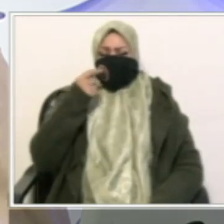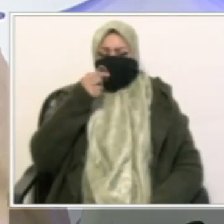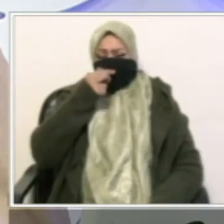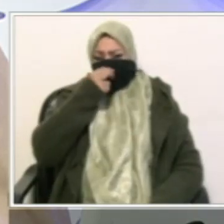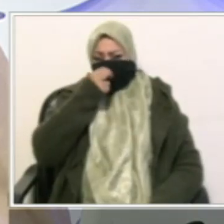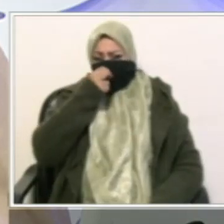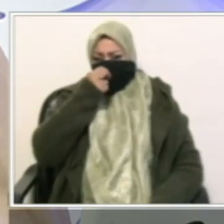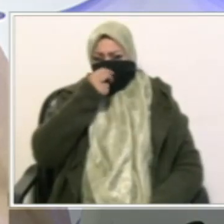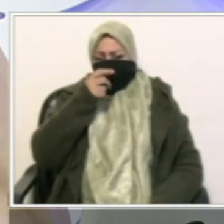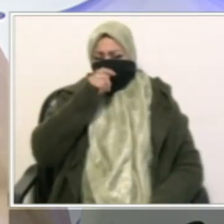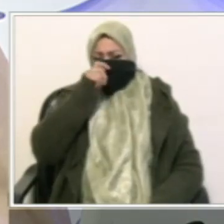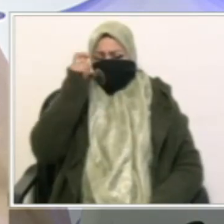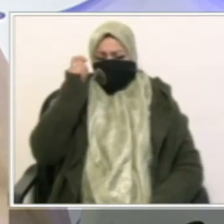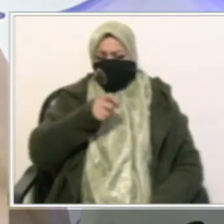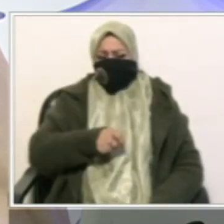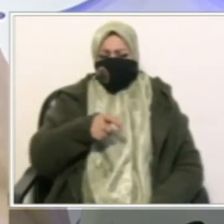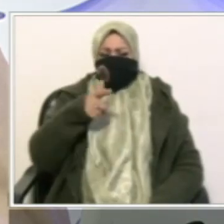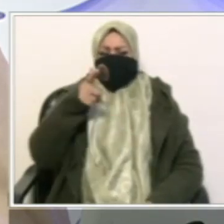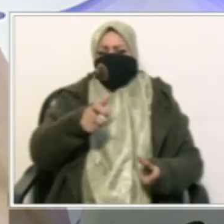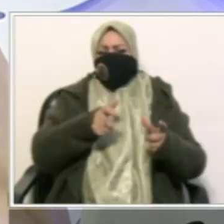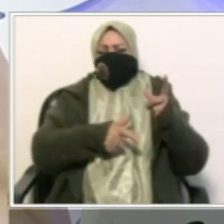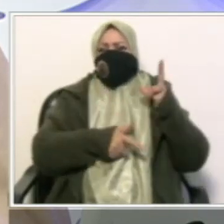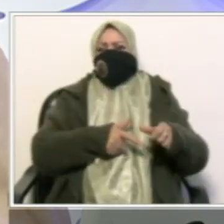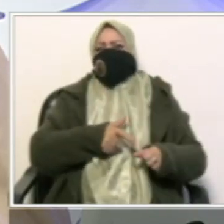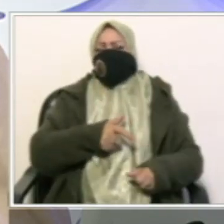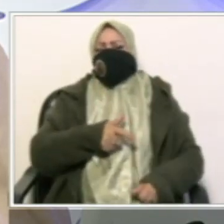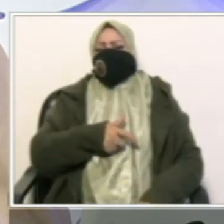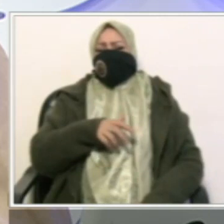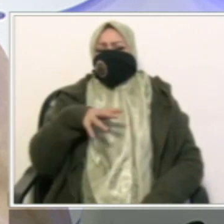وبأمتنا أشد أنواع التنكيل والعذاب،